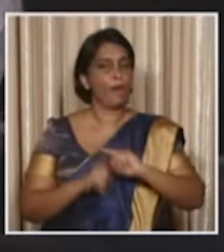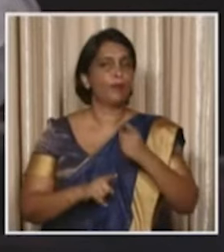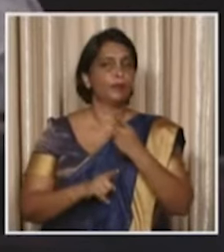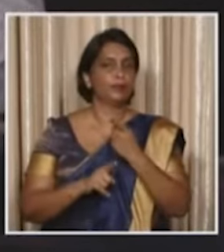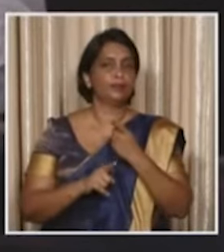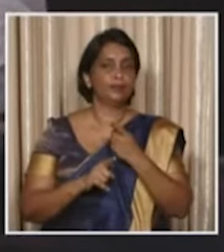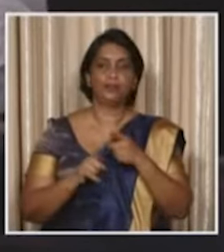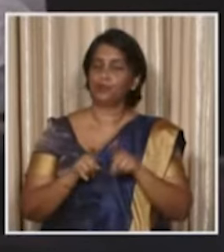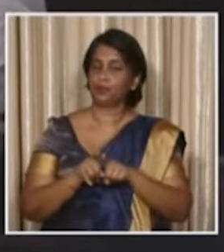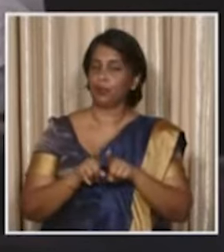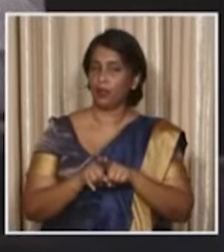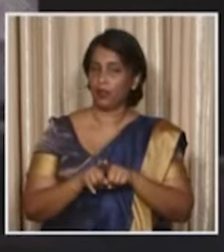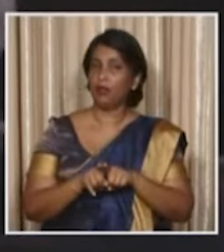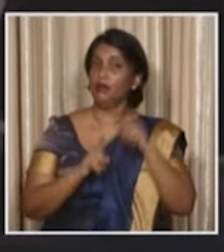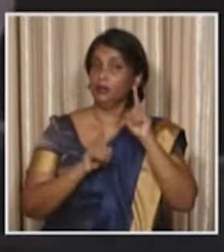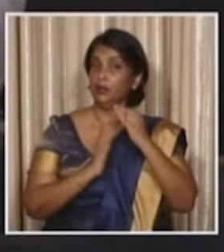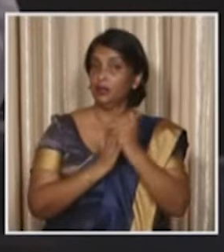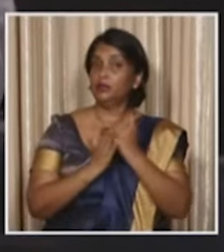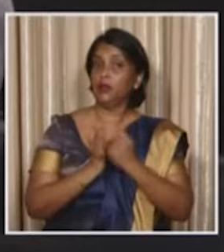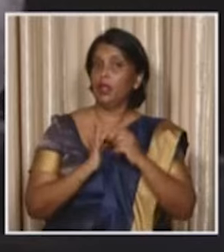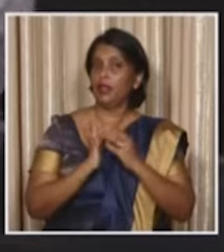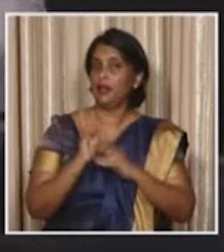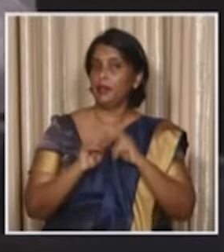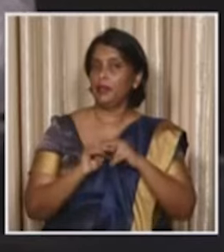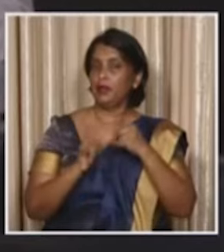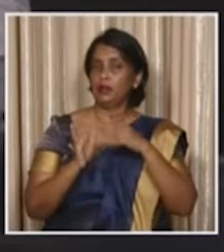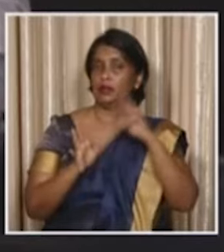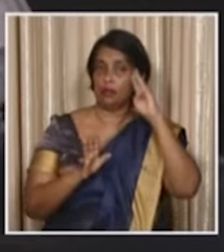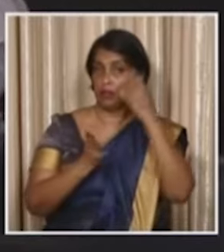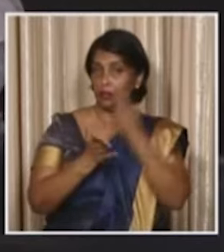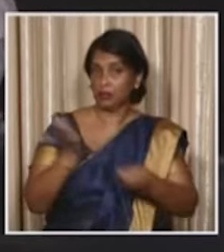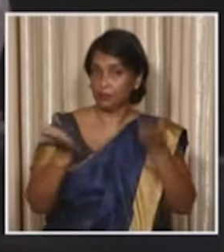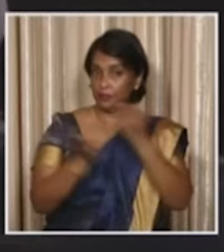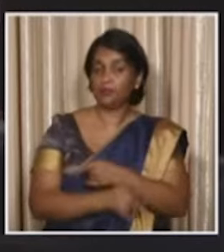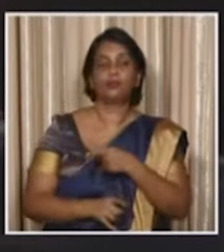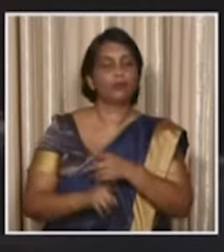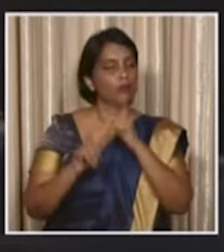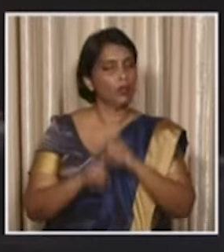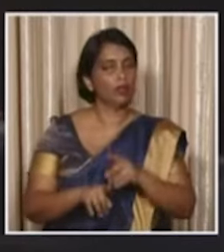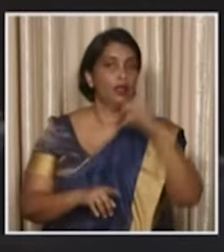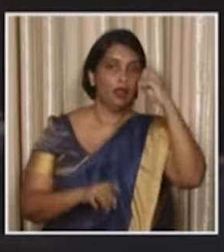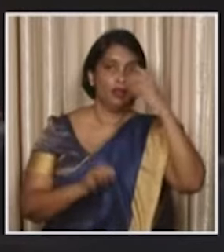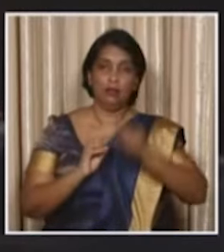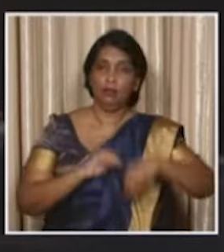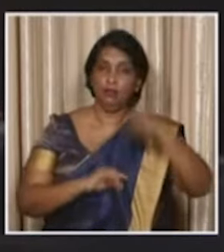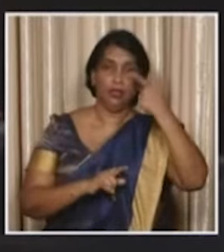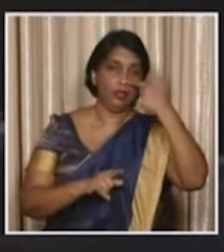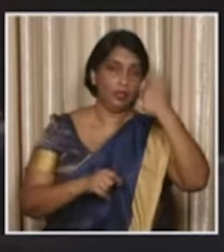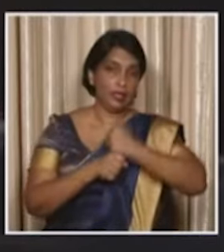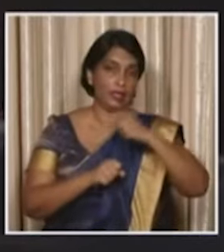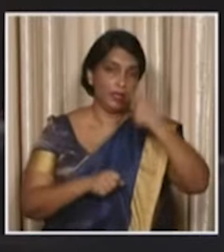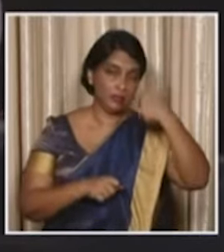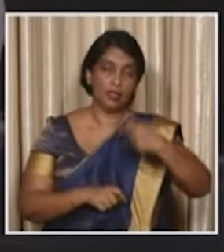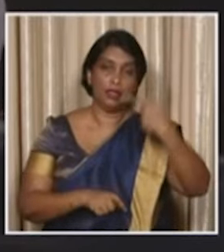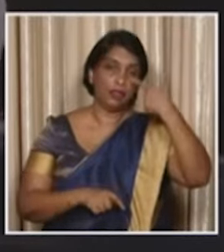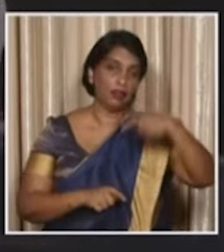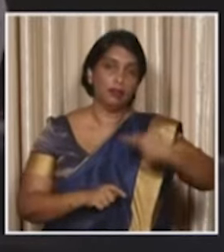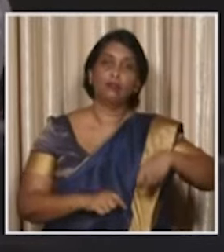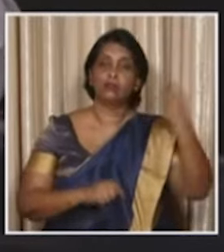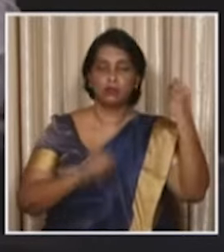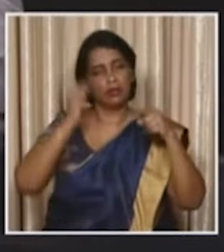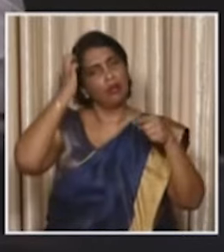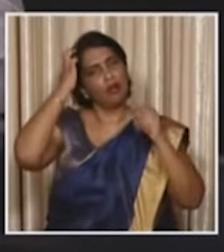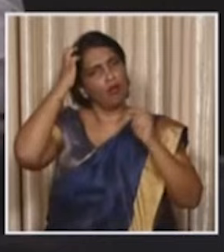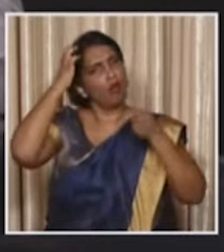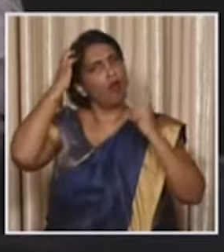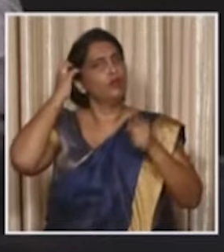එනර්ජි ප්‍රයිසින්, ඒ කොන්දේසි තියෙන IMF MOU එකේ, ඒ අනුව තමයි ලයිට් බිල් වැඩි කරලා, ගෑස් බිල් වැඩි කරලා, තෙල් මිල වැඩි කරේ. ඉතින් ඒක කොහොමද